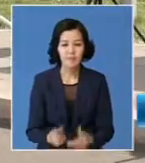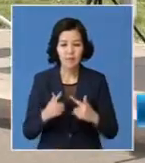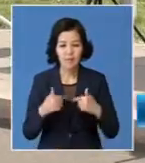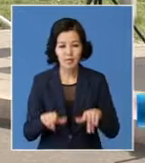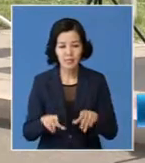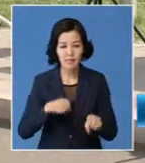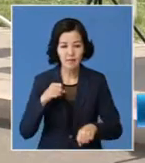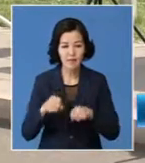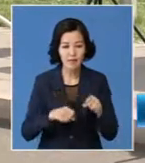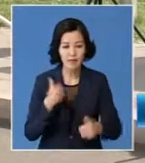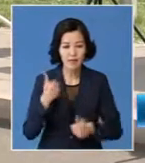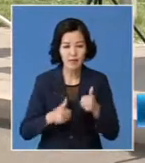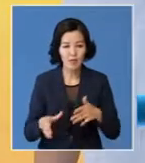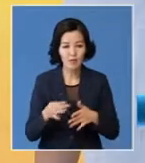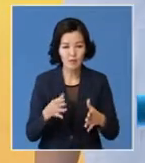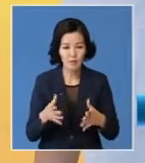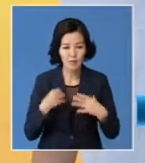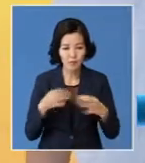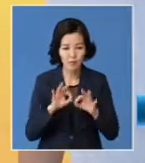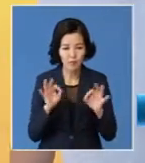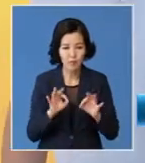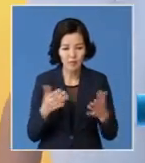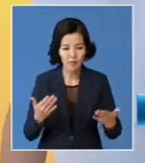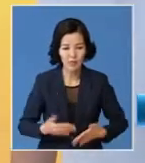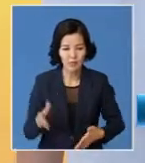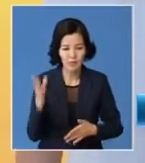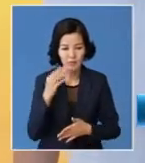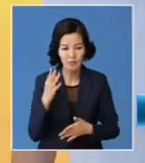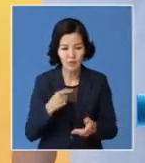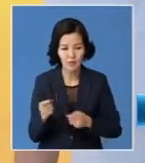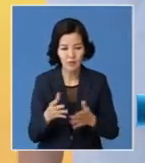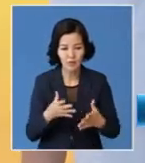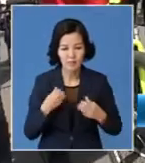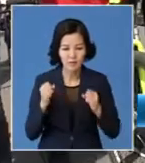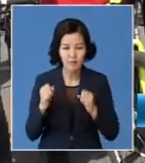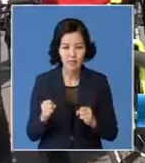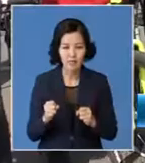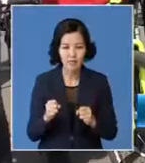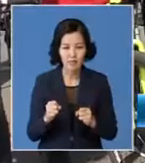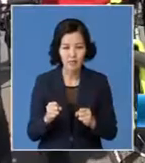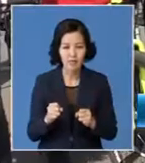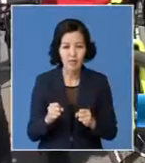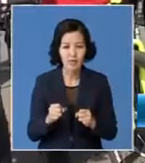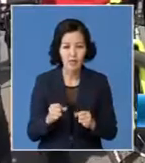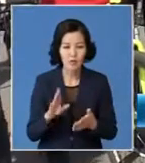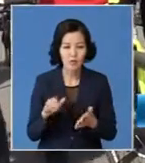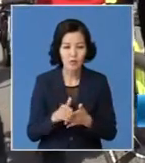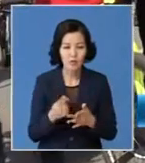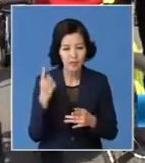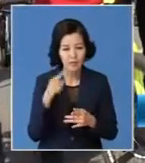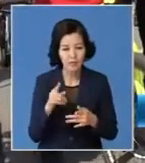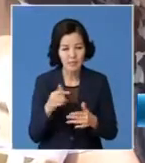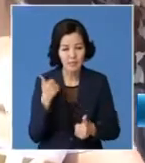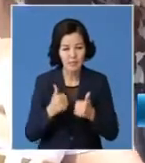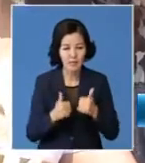Организаторы велопробега, областной центр здорового образа жизни и Алматинское областное управление здравоохранения отмечают, что главная идея проведения